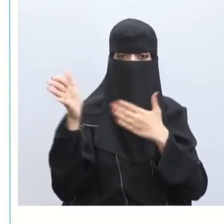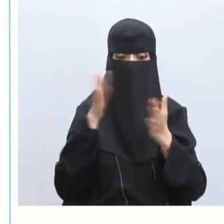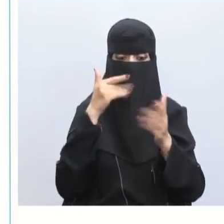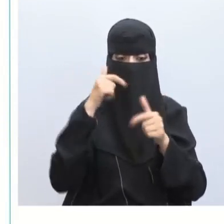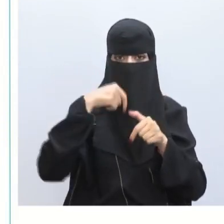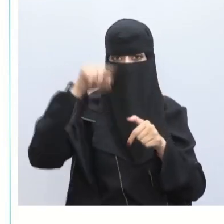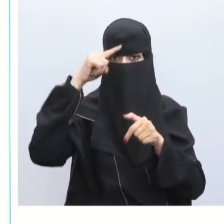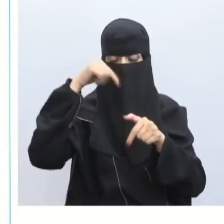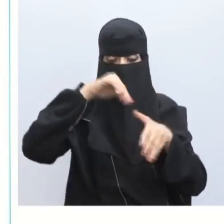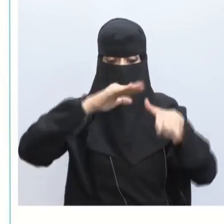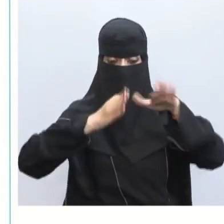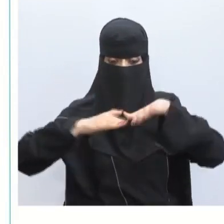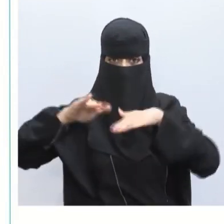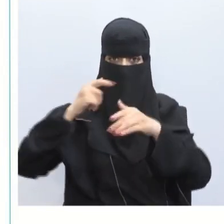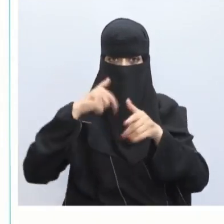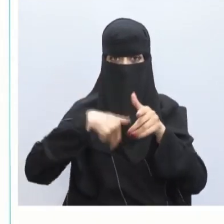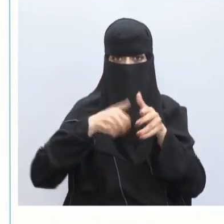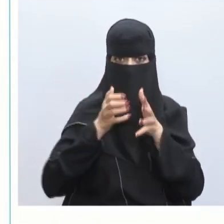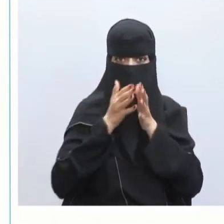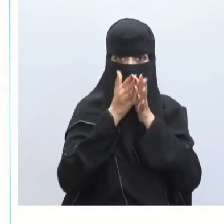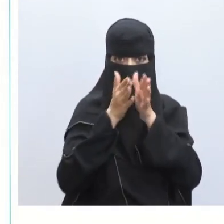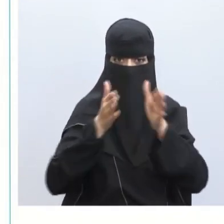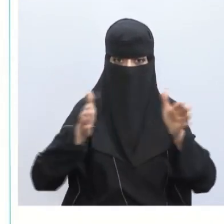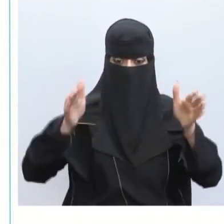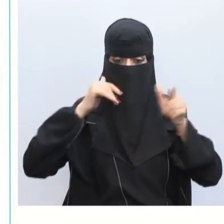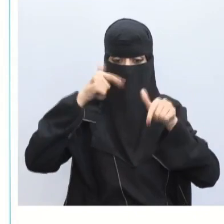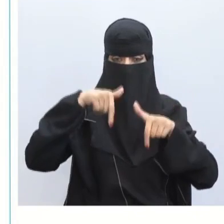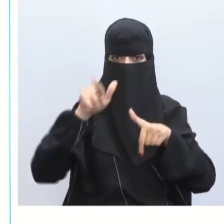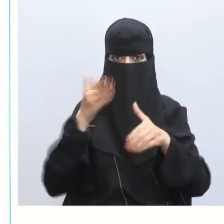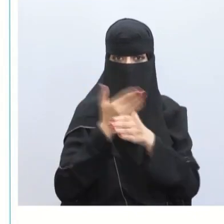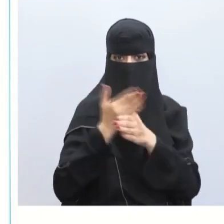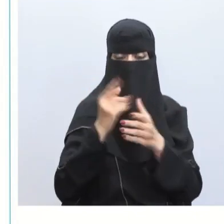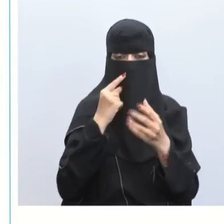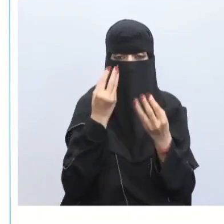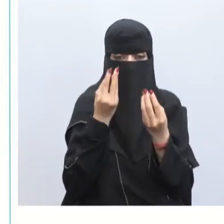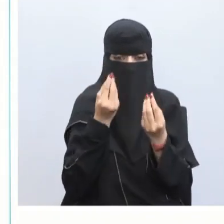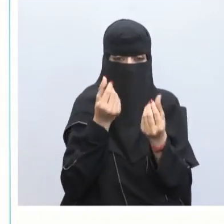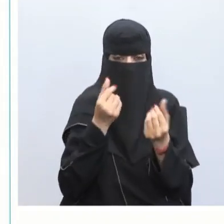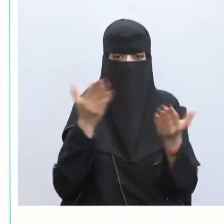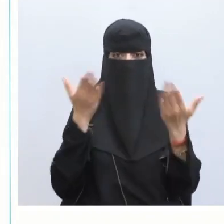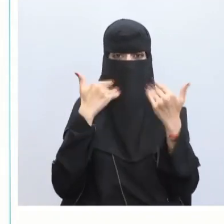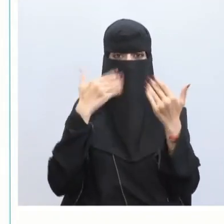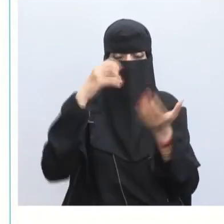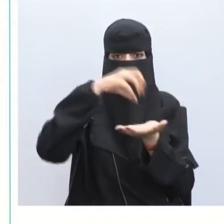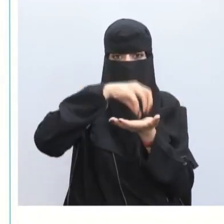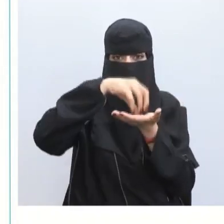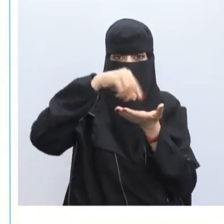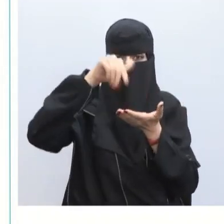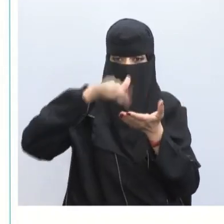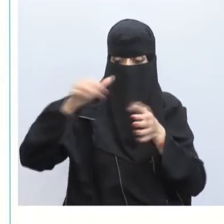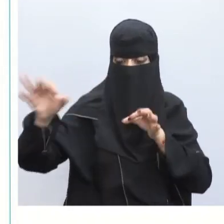كالبحار والمحيطات فهي من اسباب تلطيف جو المناطق التي